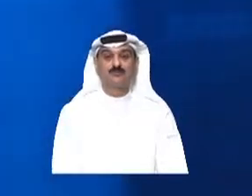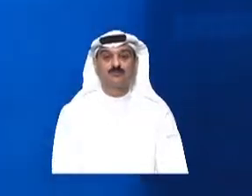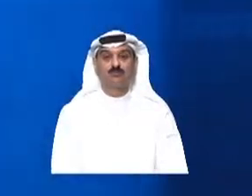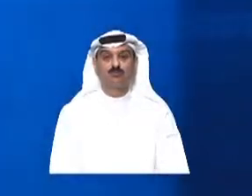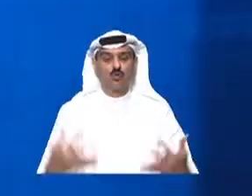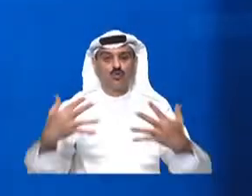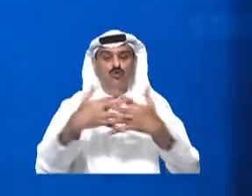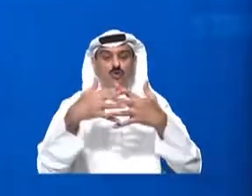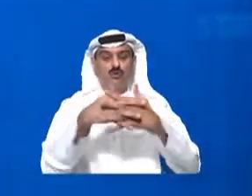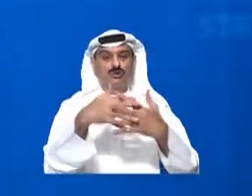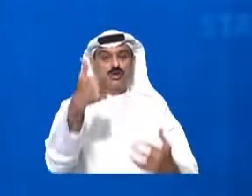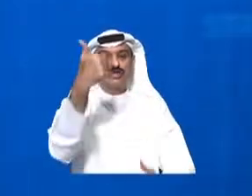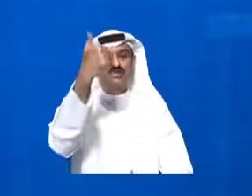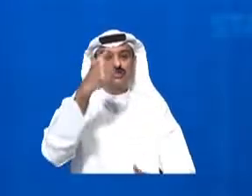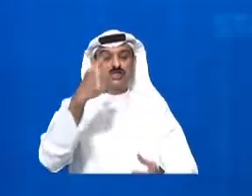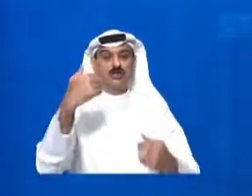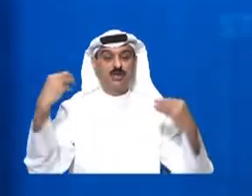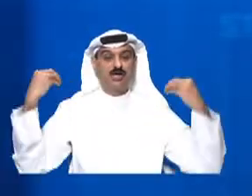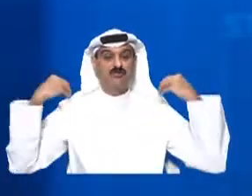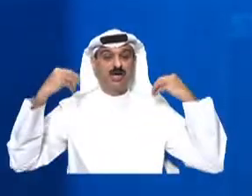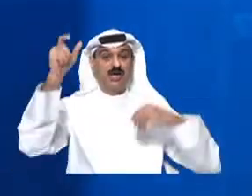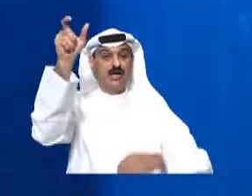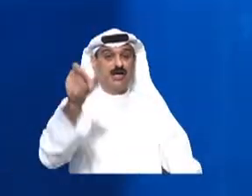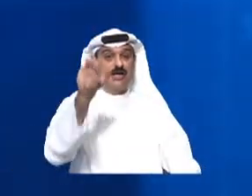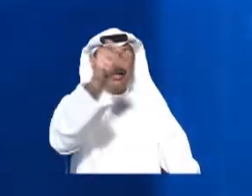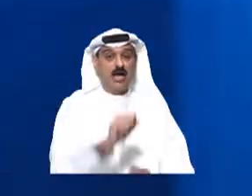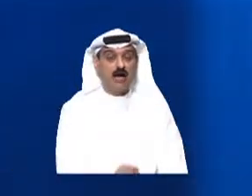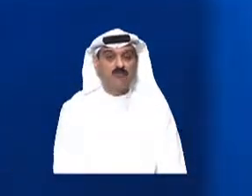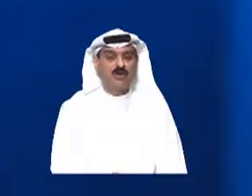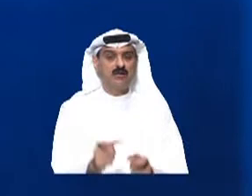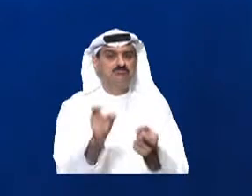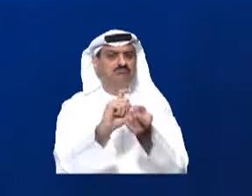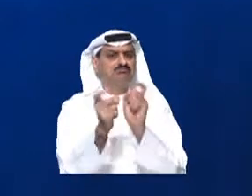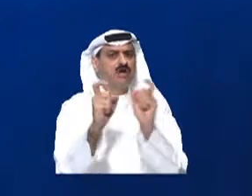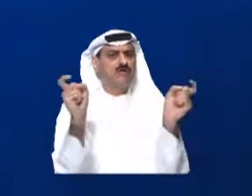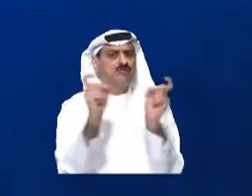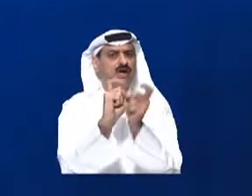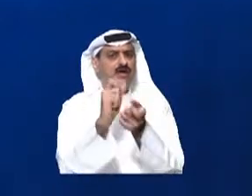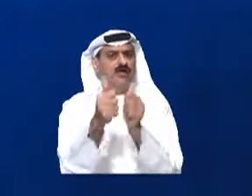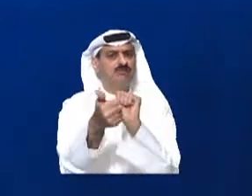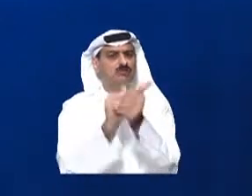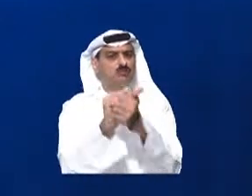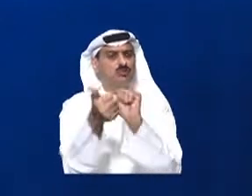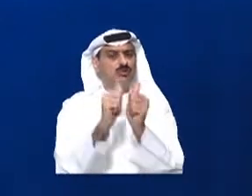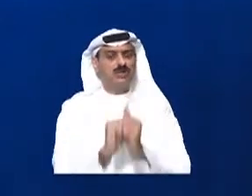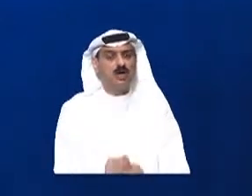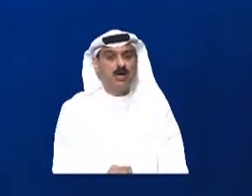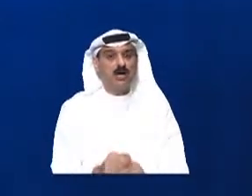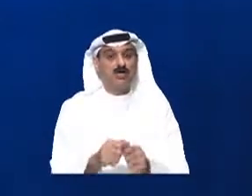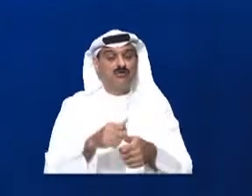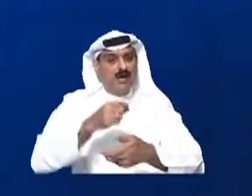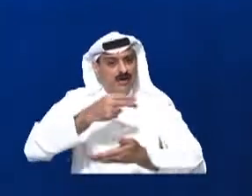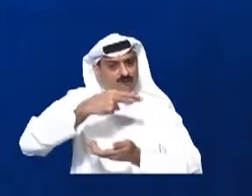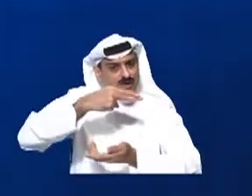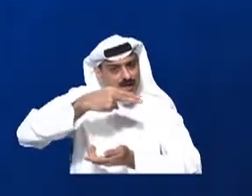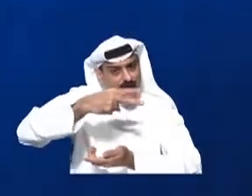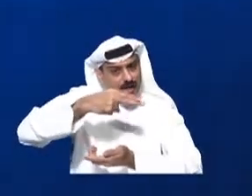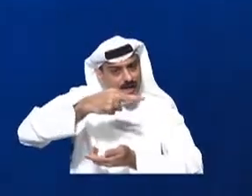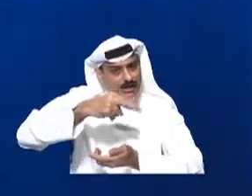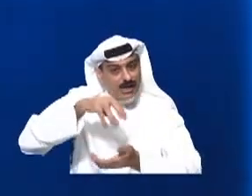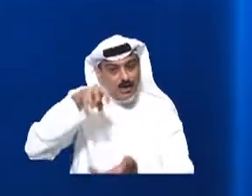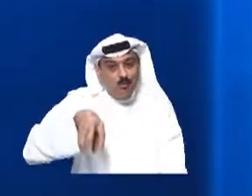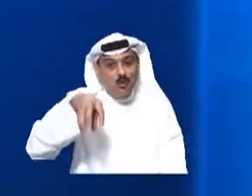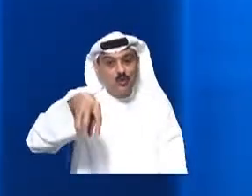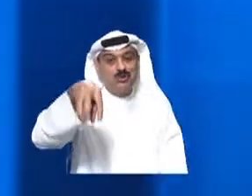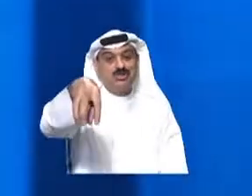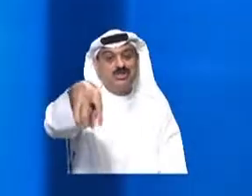بمشاركة 600 لاعب يتنافسون في لعبتي الكيرم والدامة، انطلقت فعاليات البطولة الرمضانية